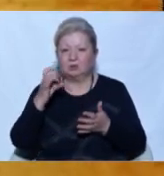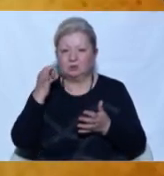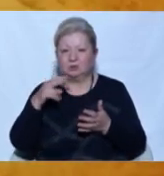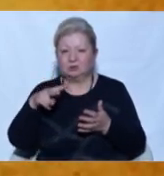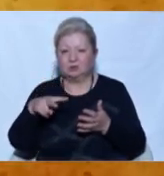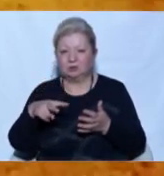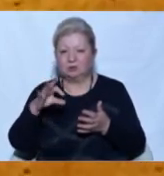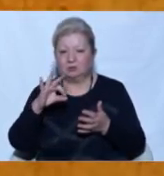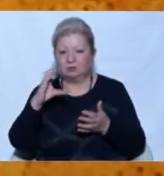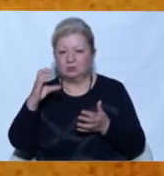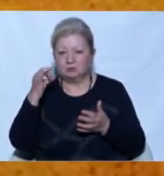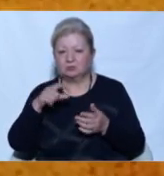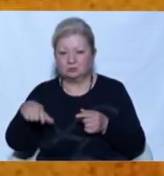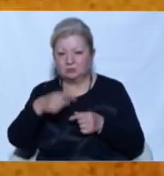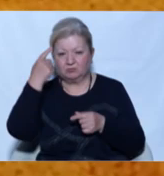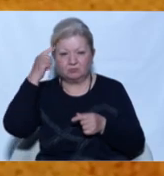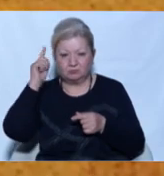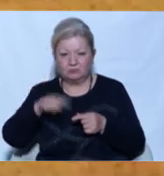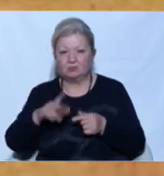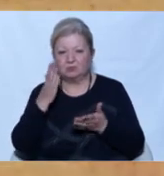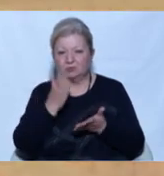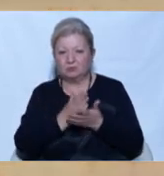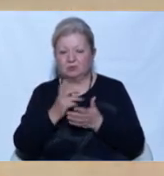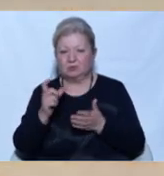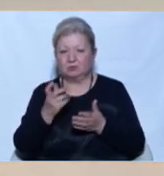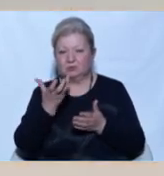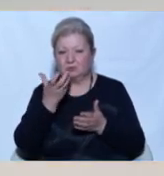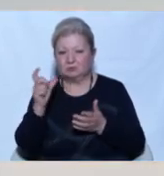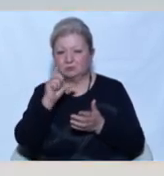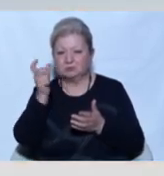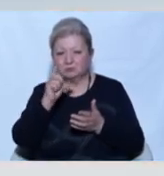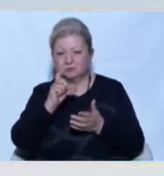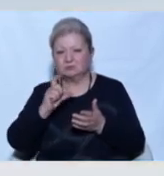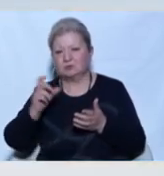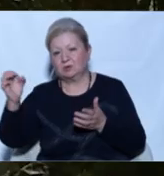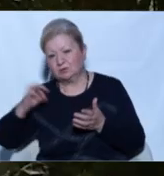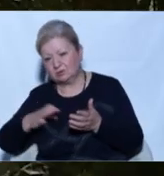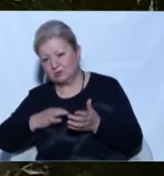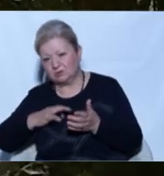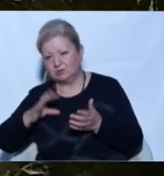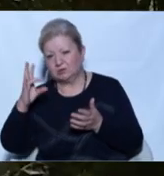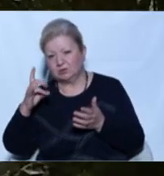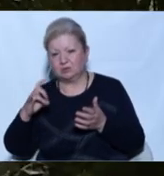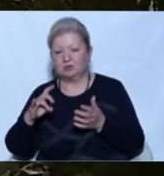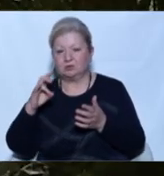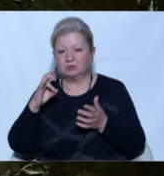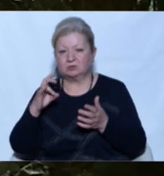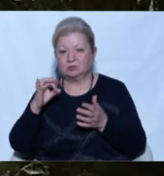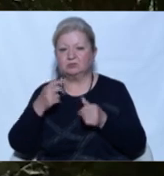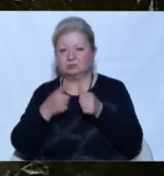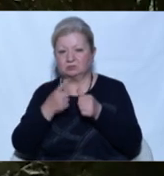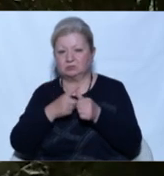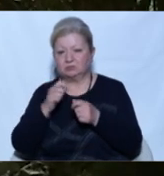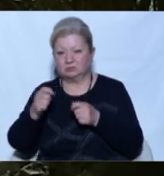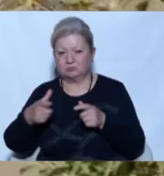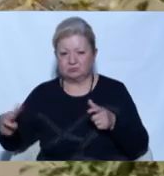ნილოსი, რომელიც ვიცით ჩვენ, ცისფერი ნილოსისა და თეთრი ნილოსის შეერთების ადგილიდან მოდის და ნილოსის სახელწოდებით მიდის